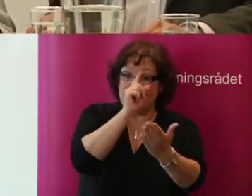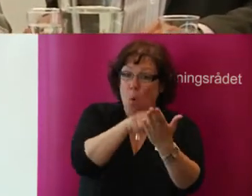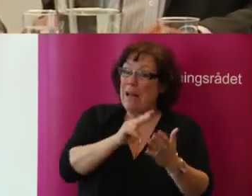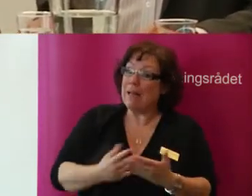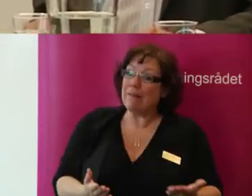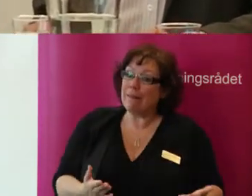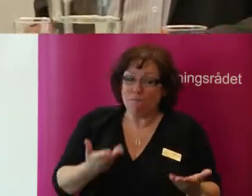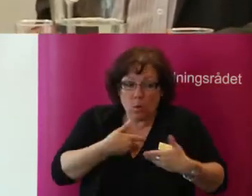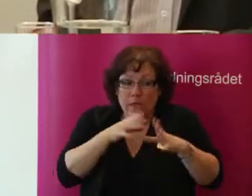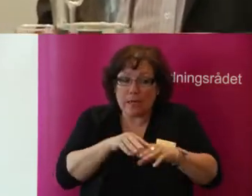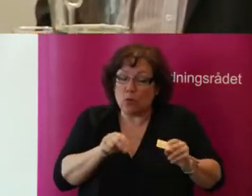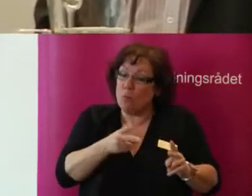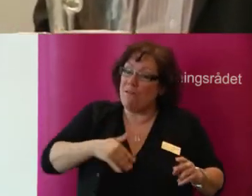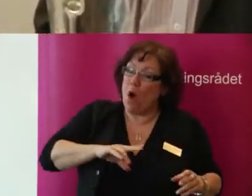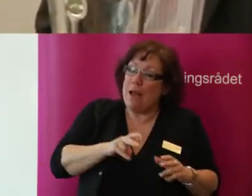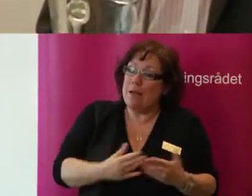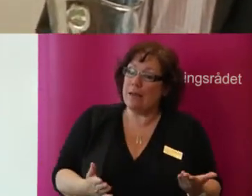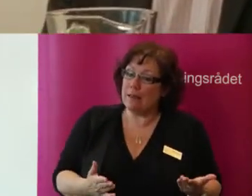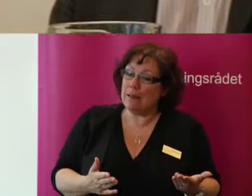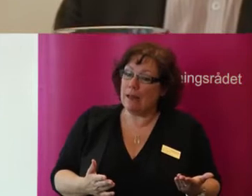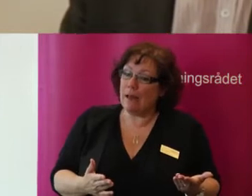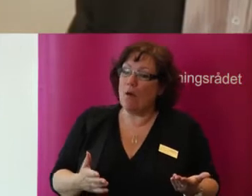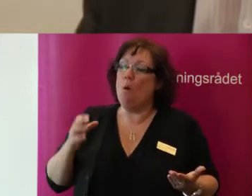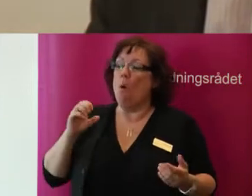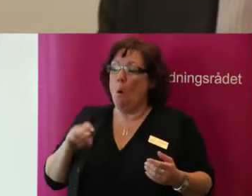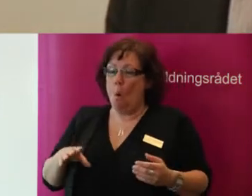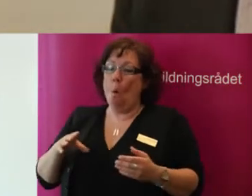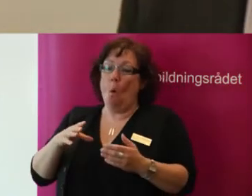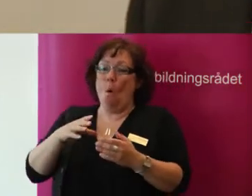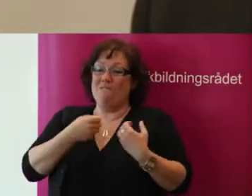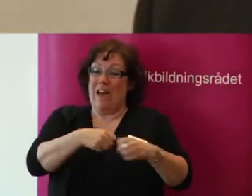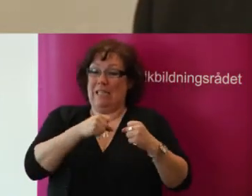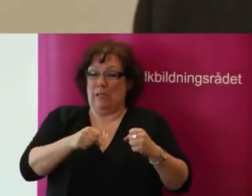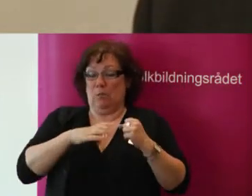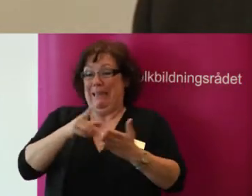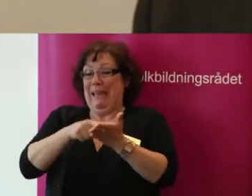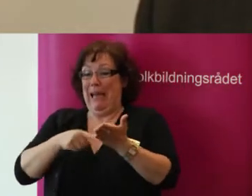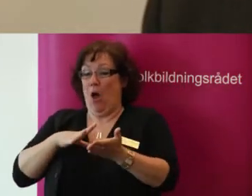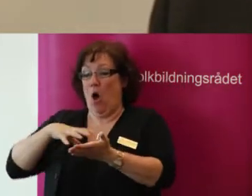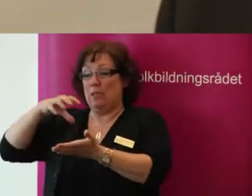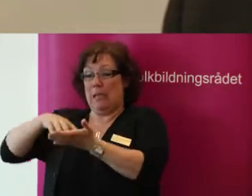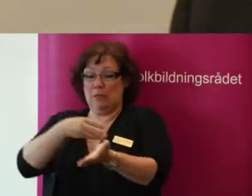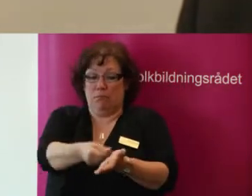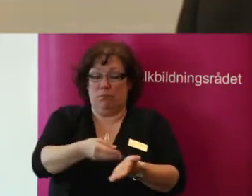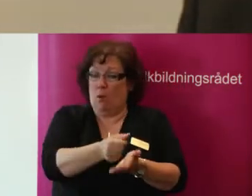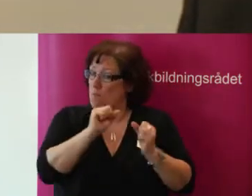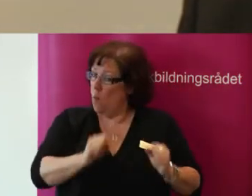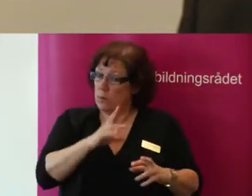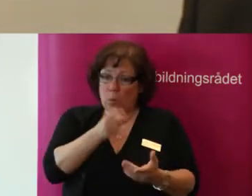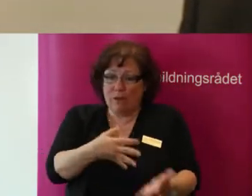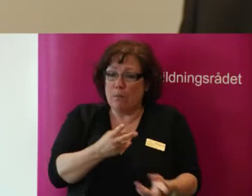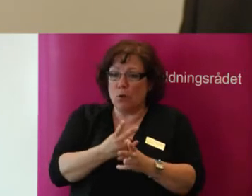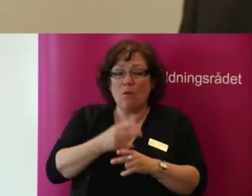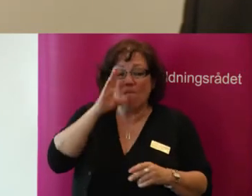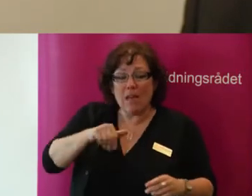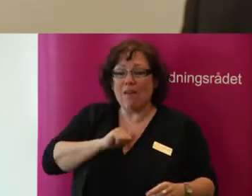Och verksamheter som är delvis skattefinansierade måste definitivt utvärderas med jämna mellanrum, så att man vet att man använder de